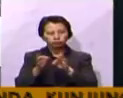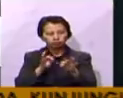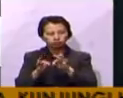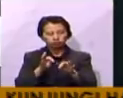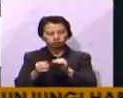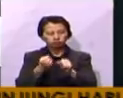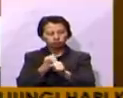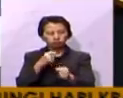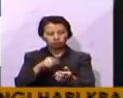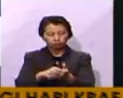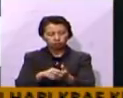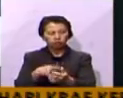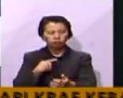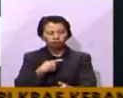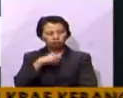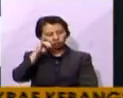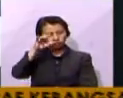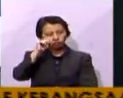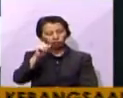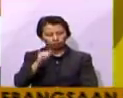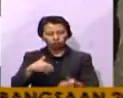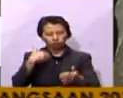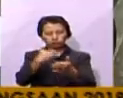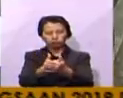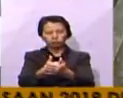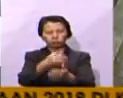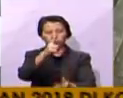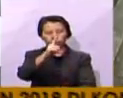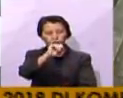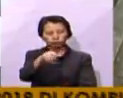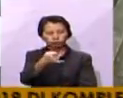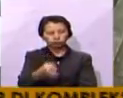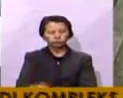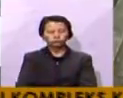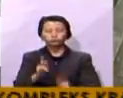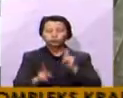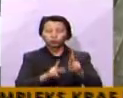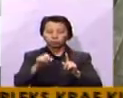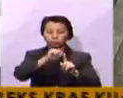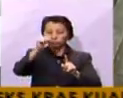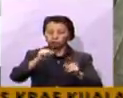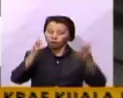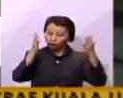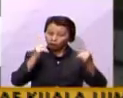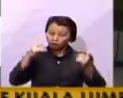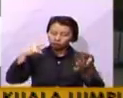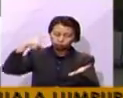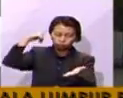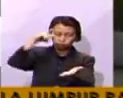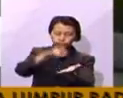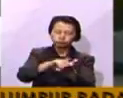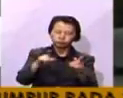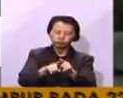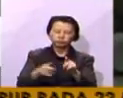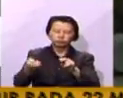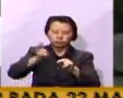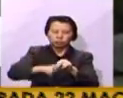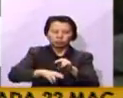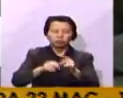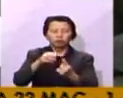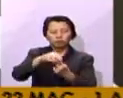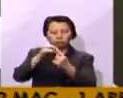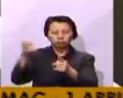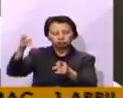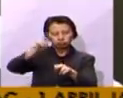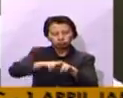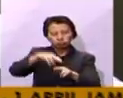tahun ini. InsyaAllah kita akan reach 1 juta. Penduduk Sandakan juga berharap penerbangan domestik ditambah, terutama penerbangan